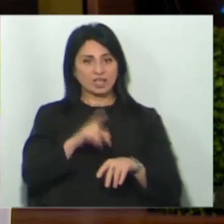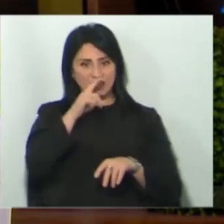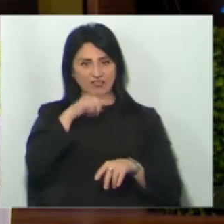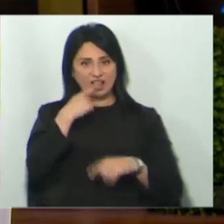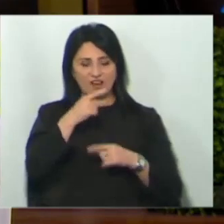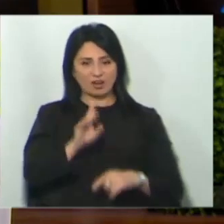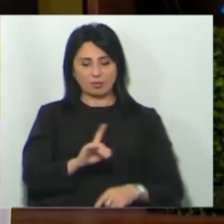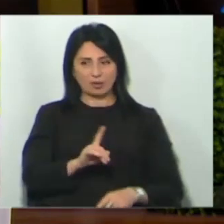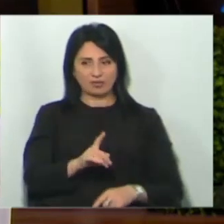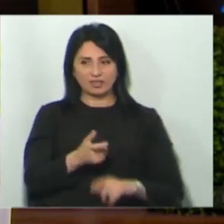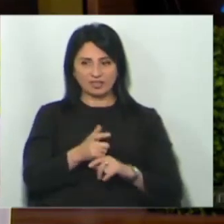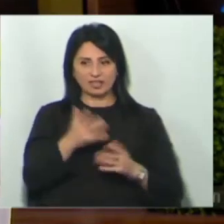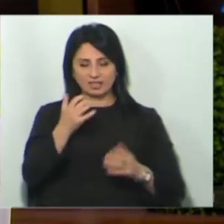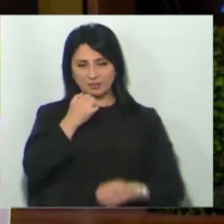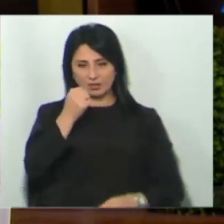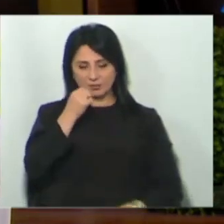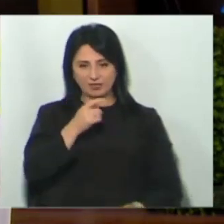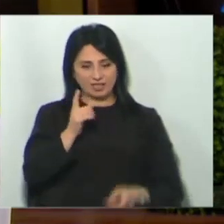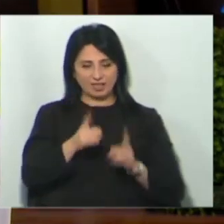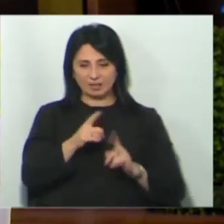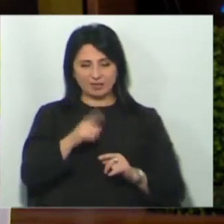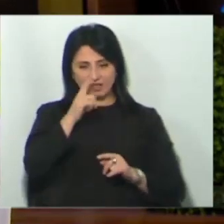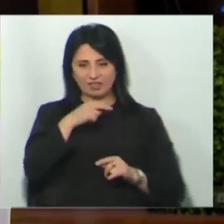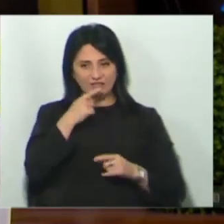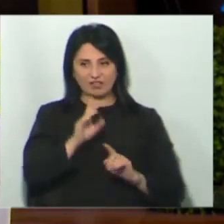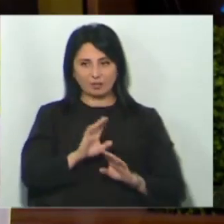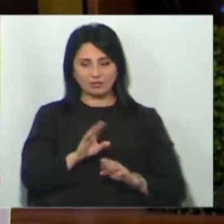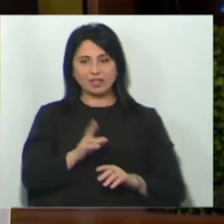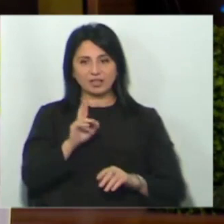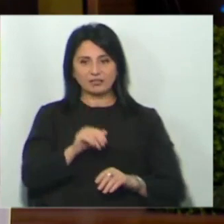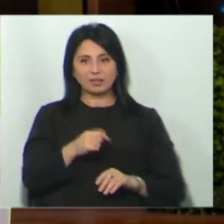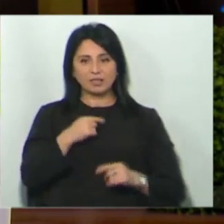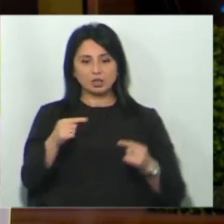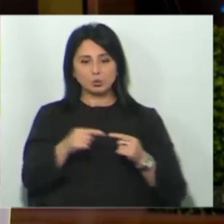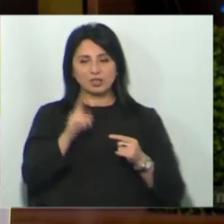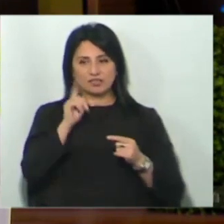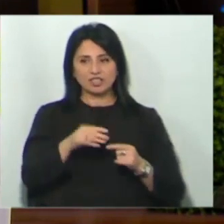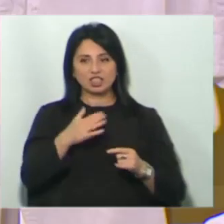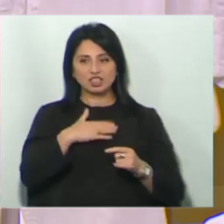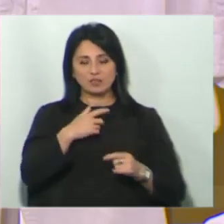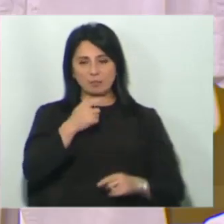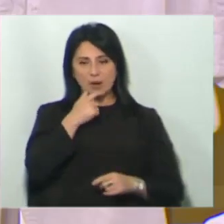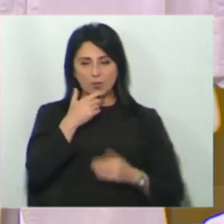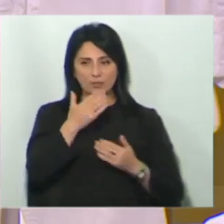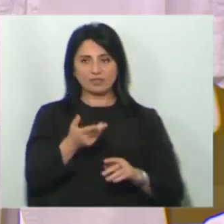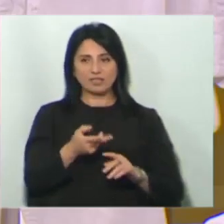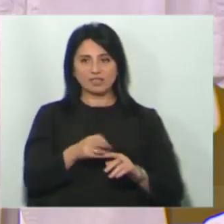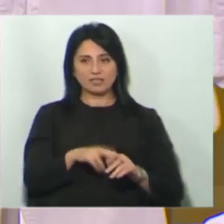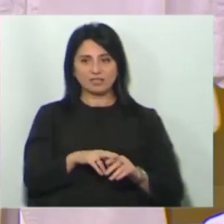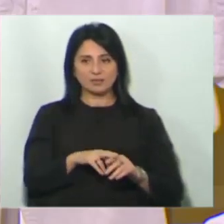așa paracop. Dar e de dimat, lopa. N-am dilat cu la dar la paracop, da. Mezu stadu cidrom, ce ni ma urebli să tu